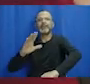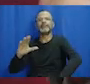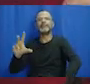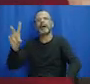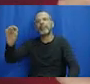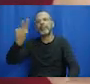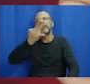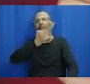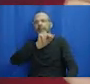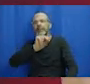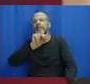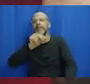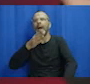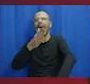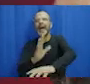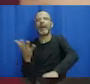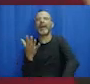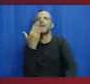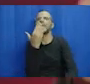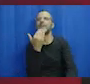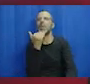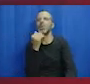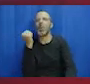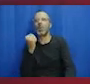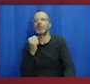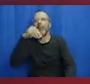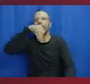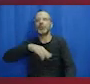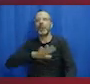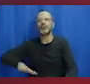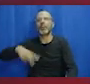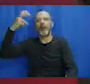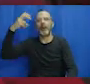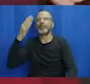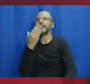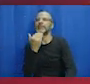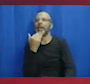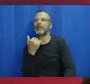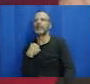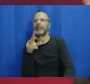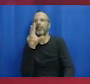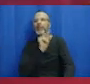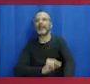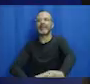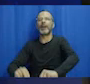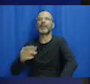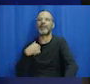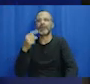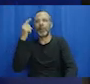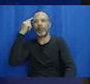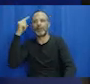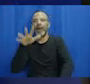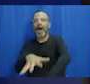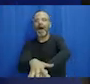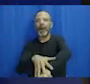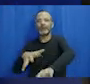في حركات معينة انه كيف اليهود عمالين يعملوا في داخل المجتمع العربي الاسرائيلي. باجي انا من ناحية الجمهور انت بتعرف لدي حساسية